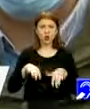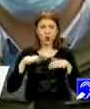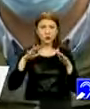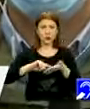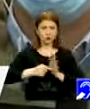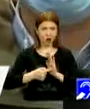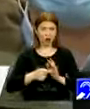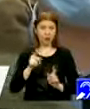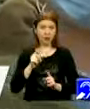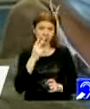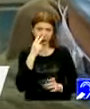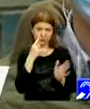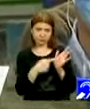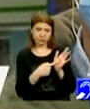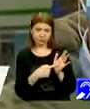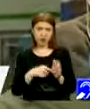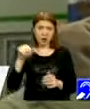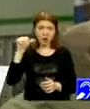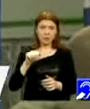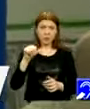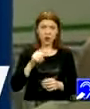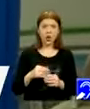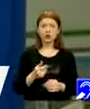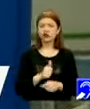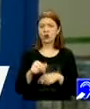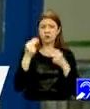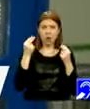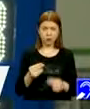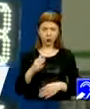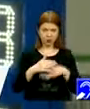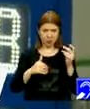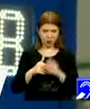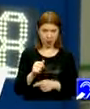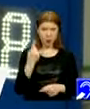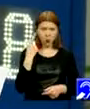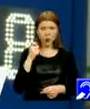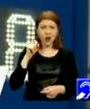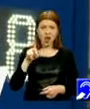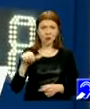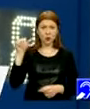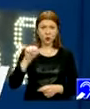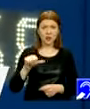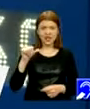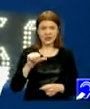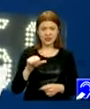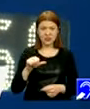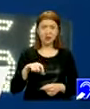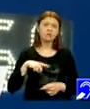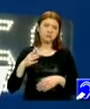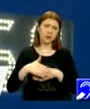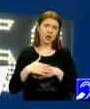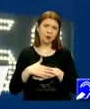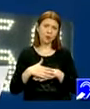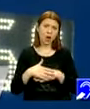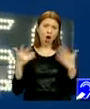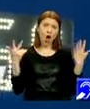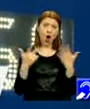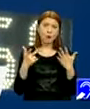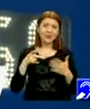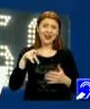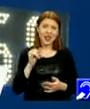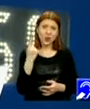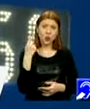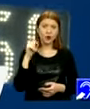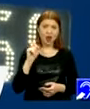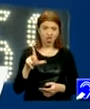bani. Dacă este să ne referim la carburanții premium, e bine să știm că litrul de benzină premium se apropie de pragul de 8 lei pe